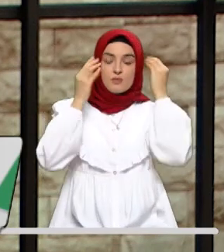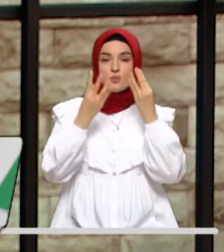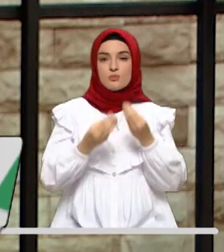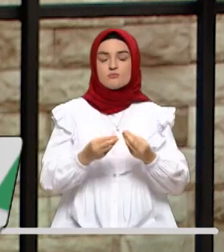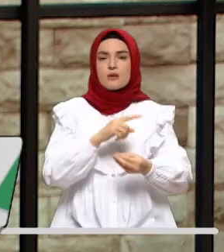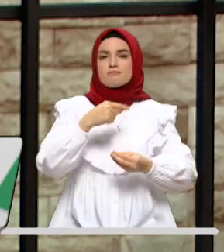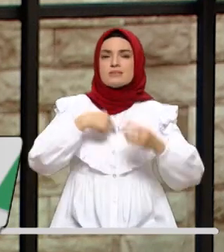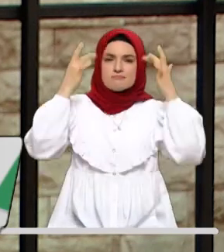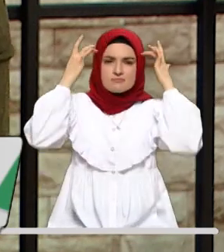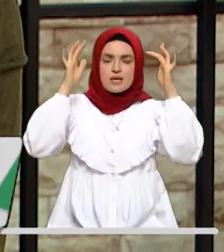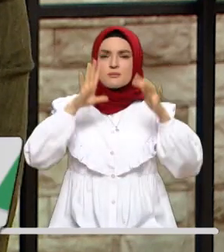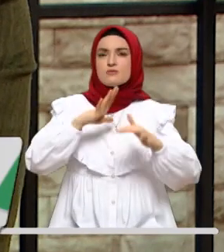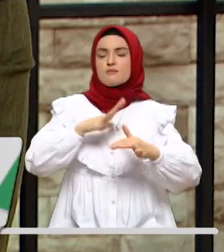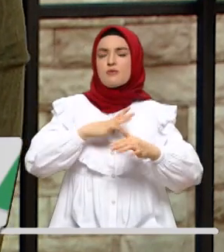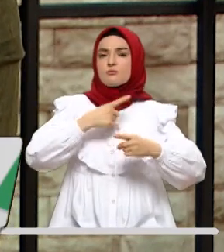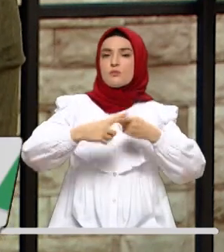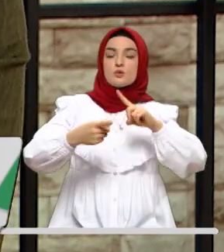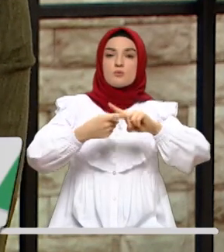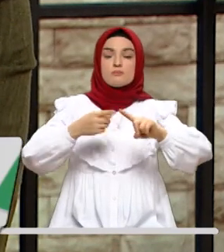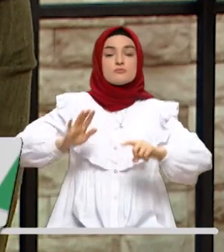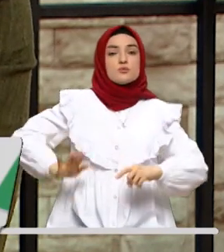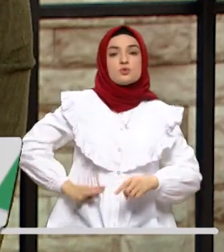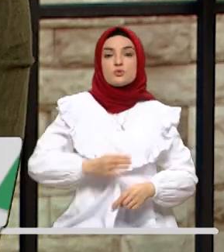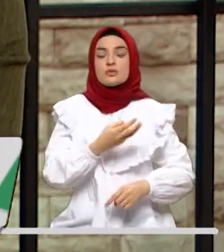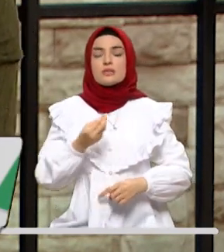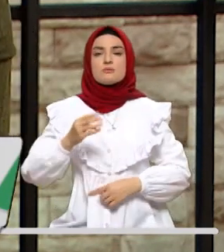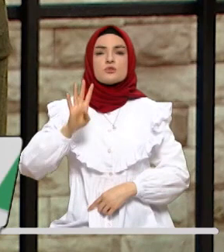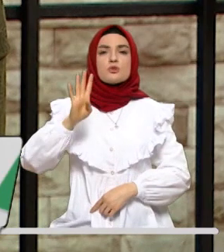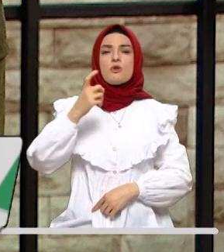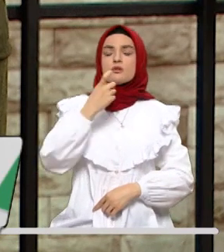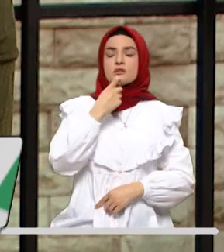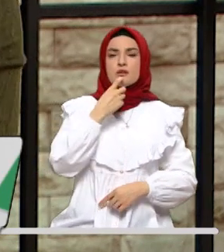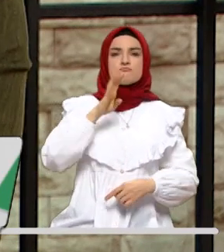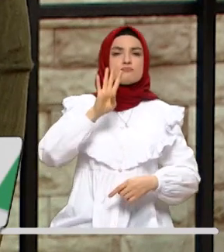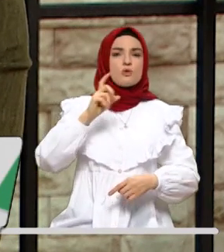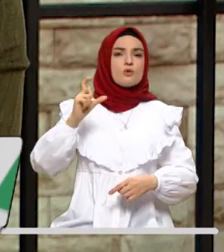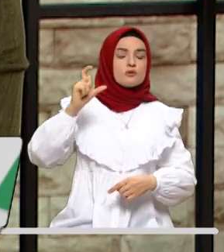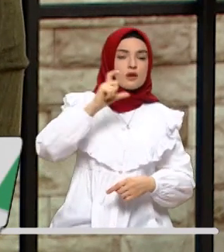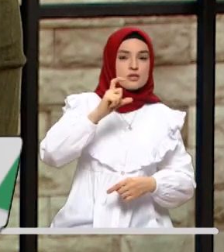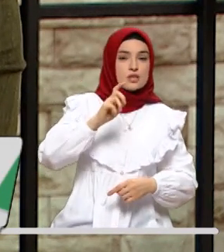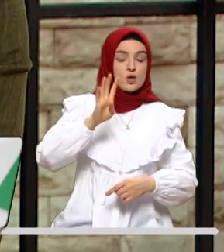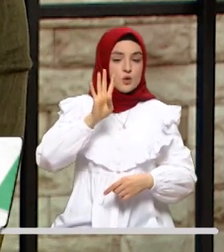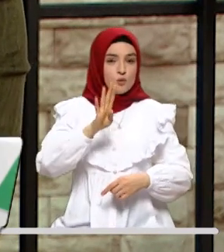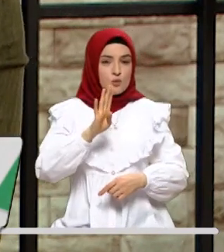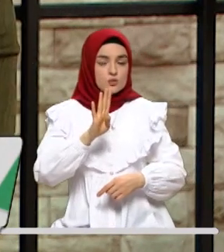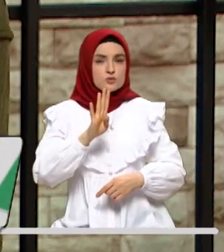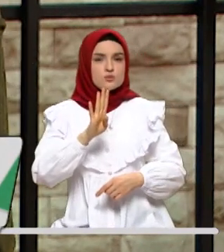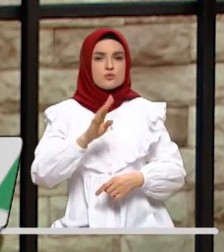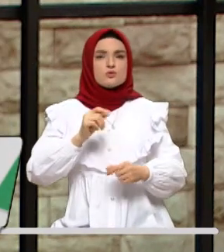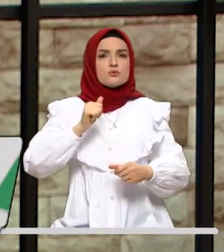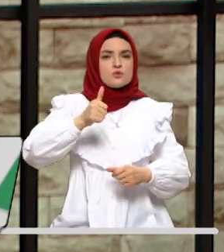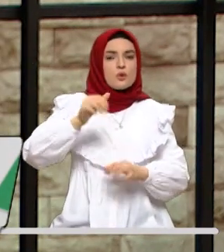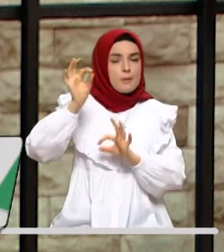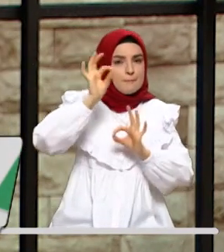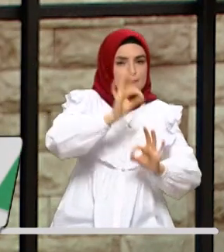Osmanlı'da. Çocuklarımız 4 yaş, 4 ay, 4. gününe geldiği zaman artık o